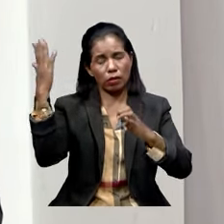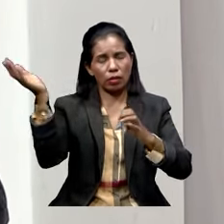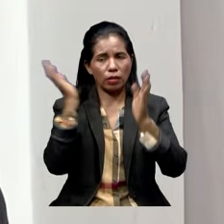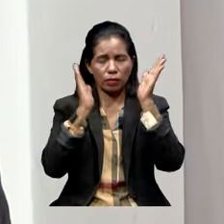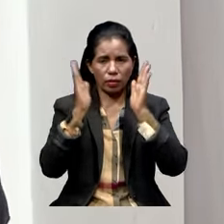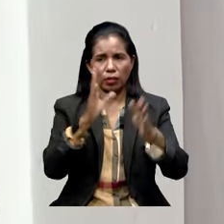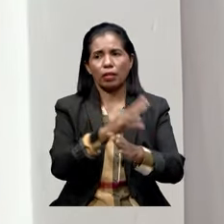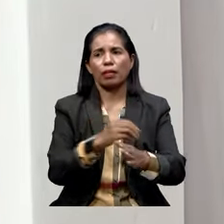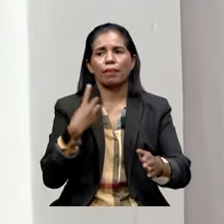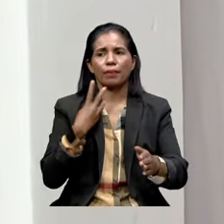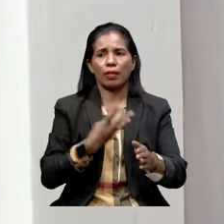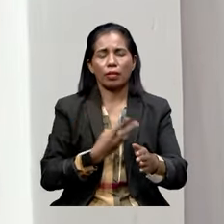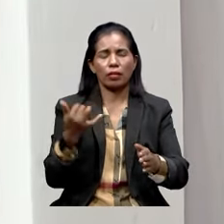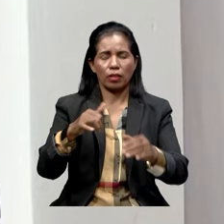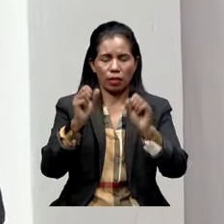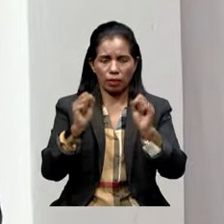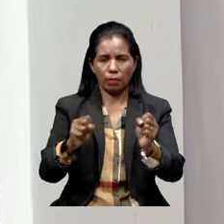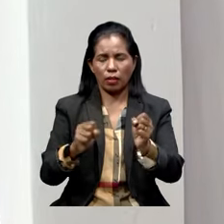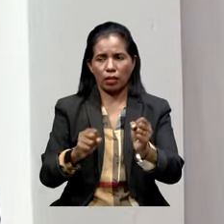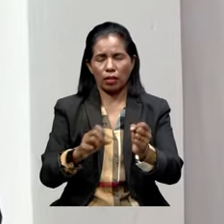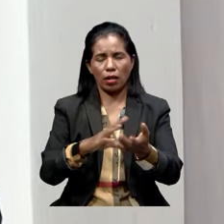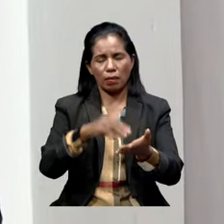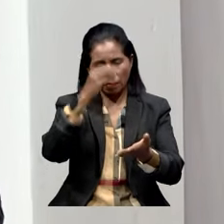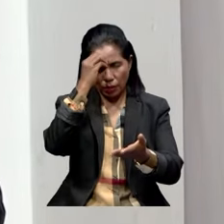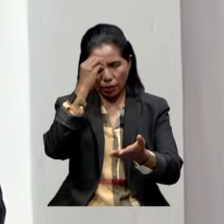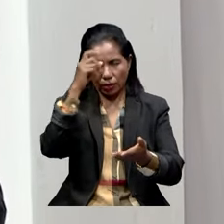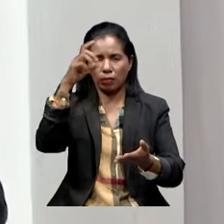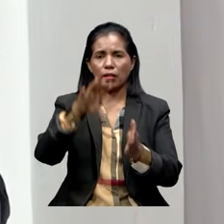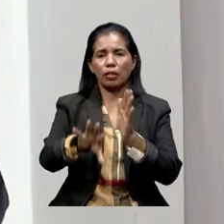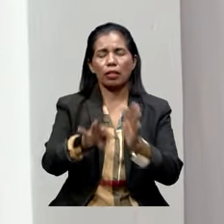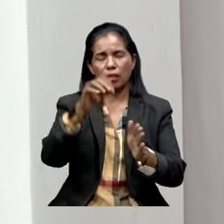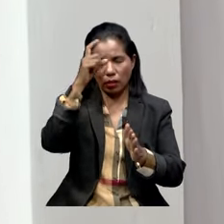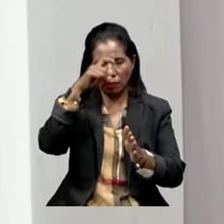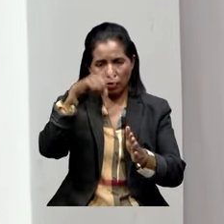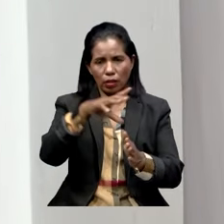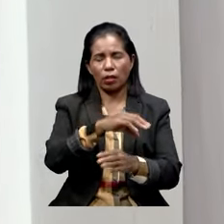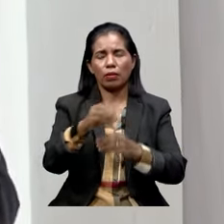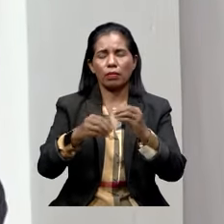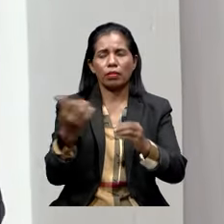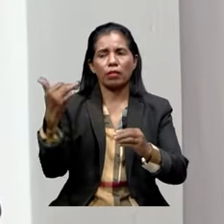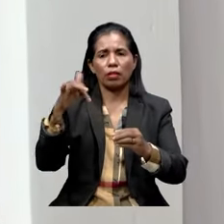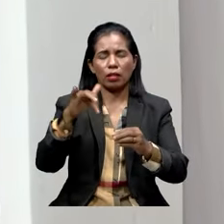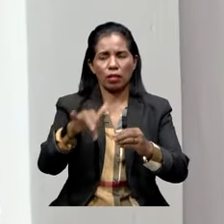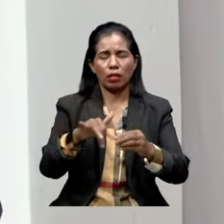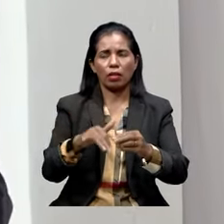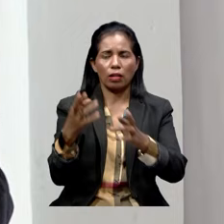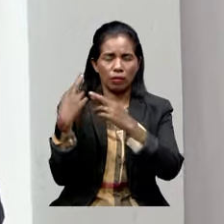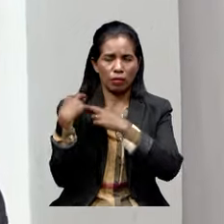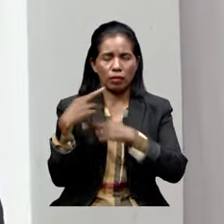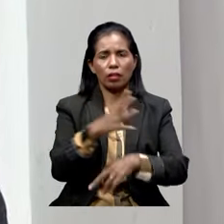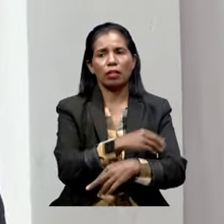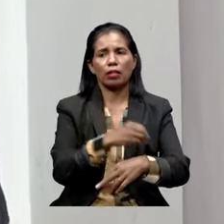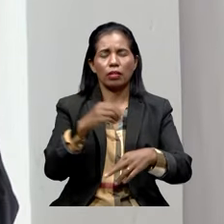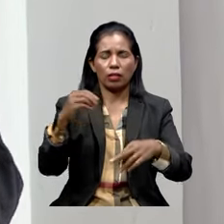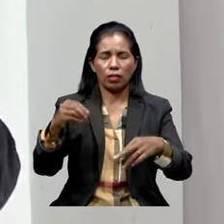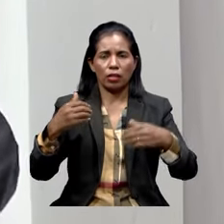vocational agar mereka dapat menyumbangkan pengetahuan dan juga pengalaman mereka bagi membangunkan kampung dan